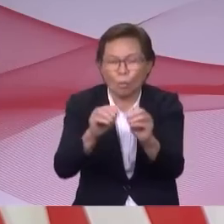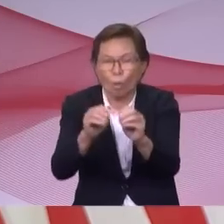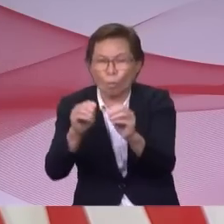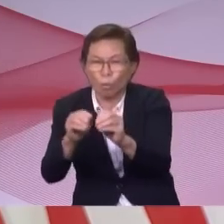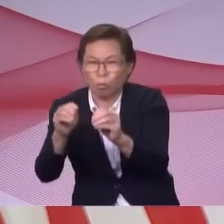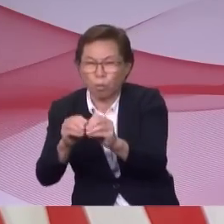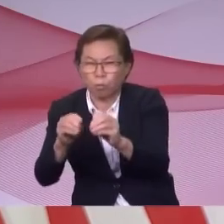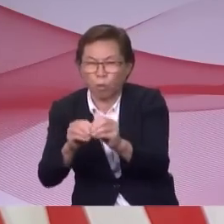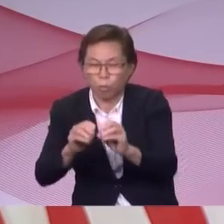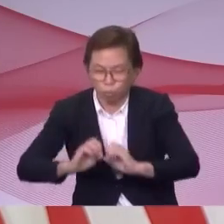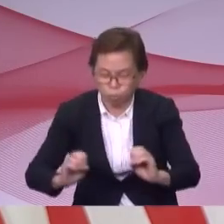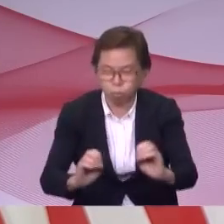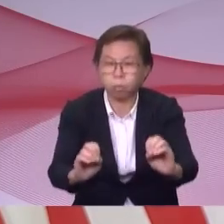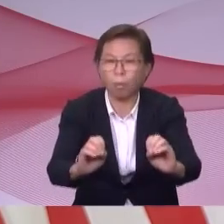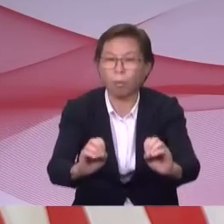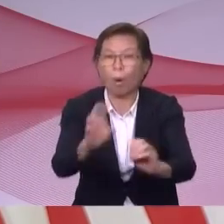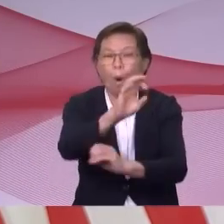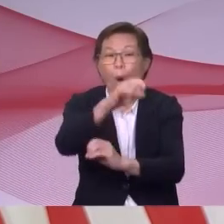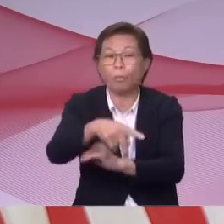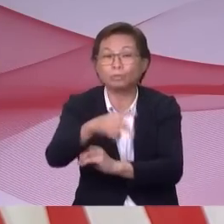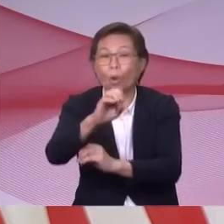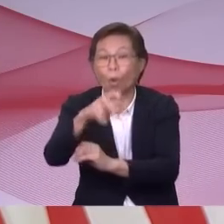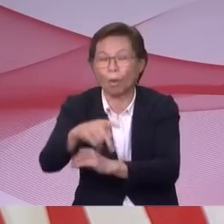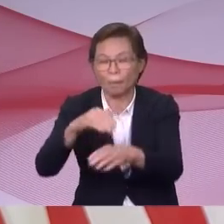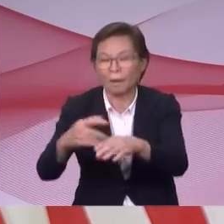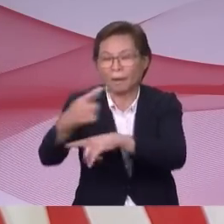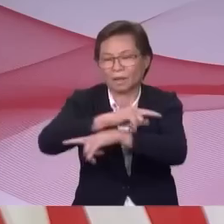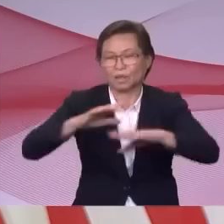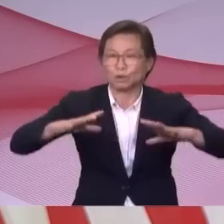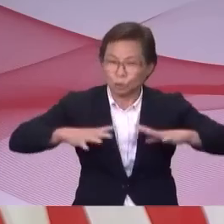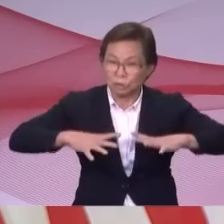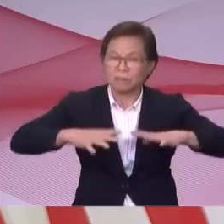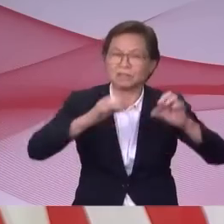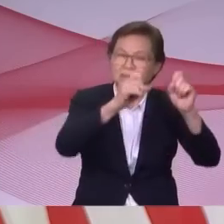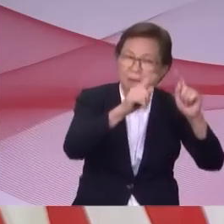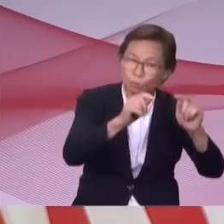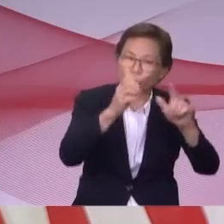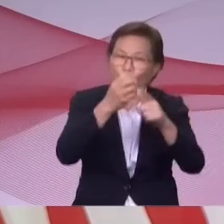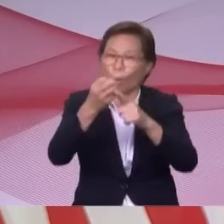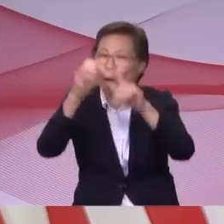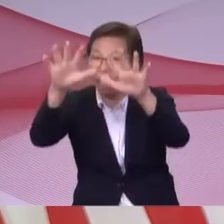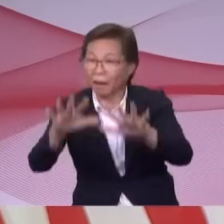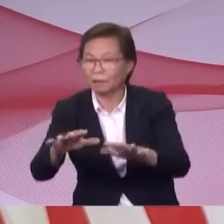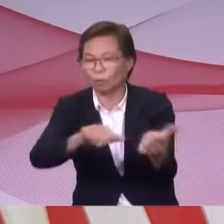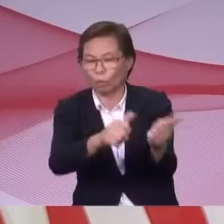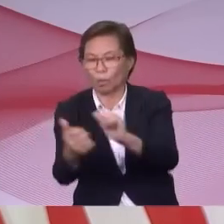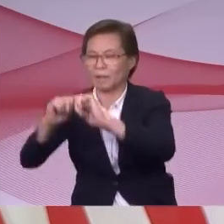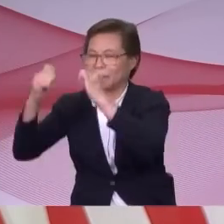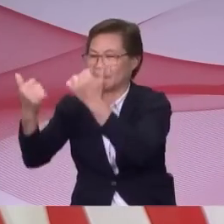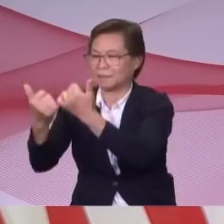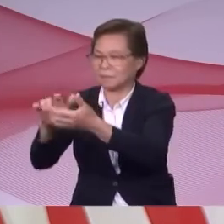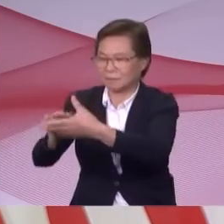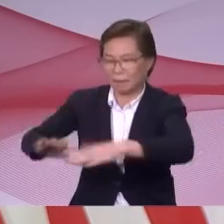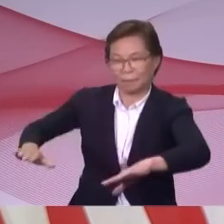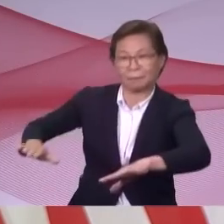mempertingkatkan pengoperasian ops pada hari cuti hujung minggu oleh agensi